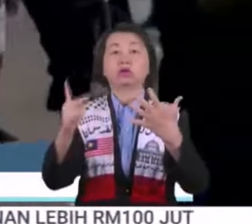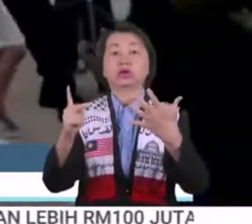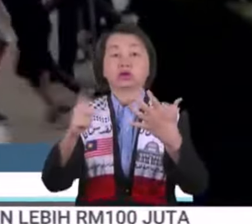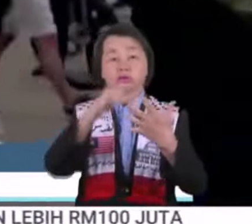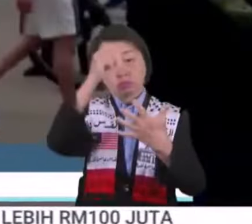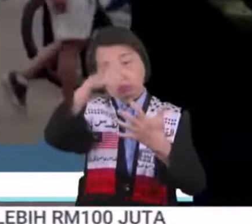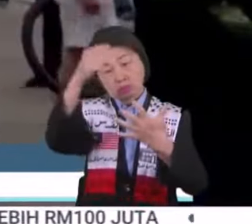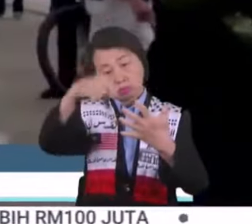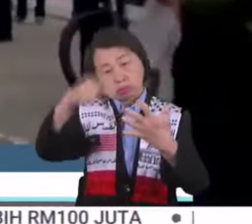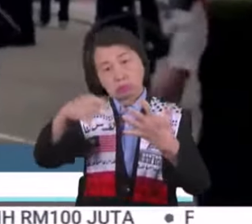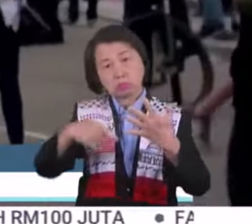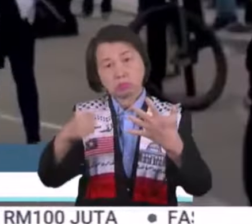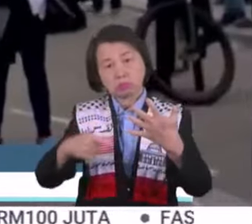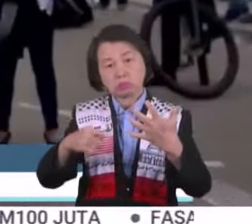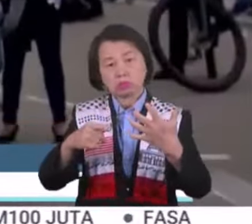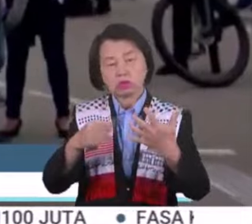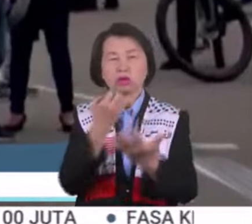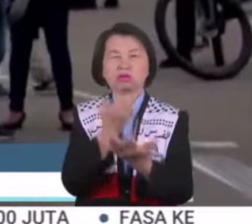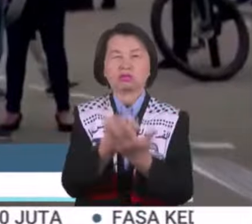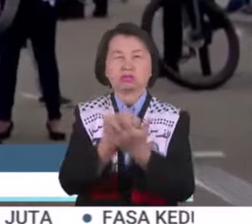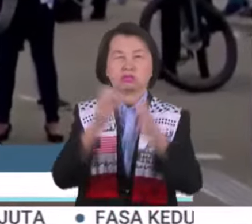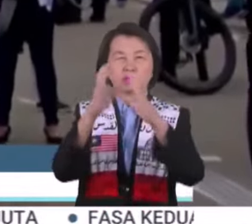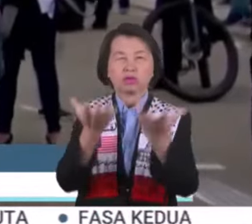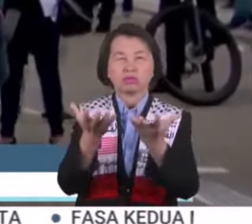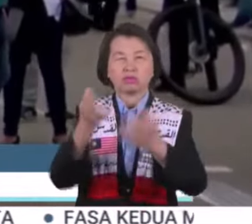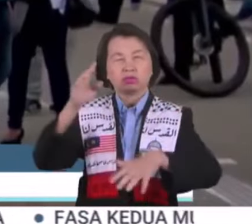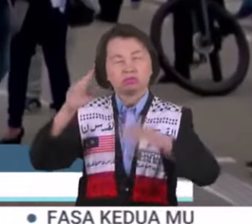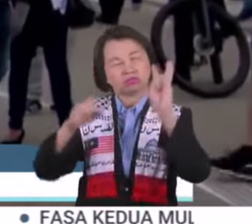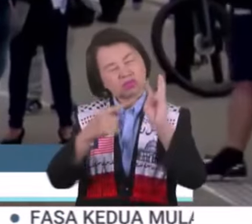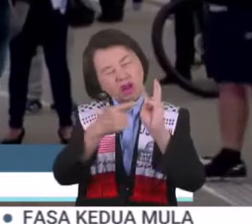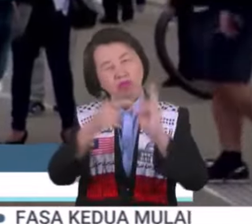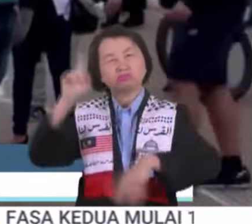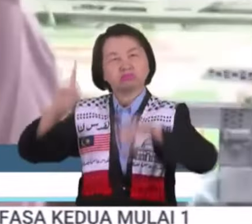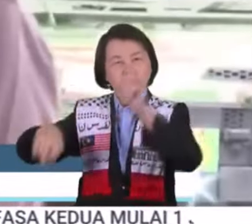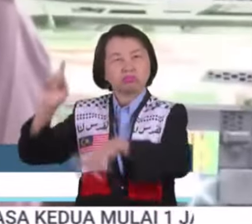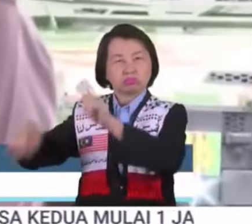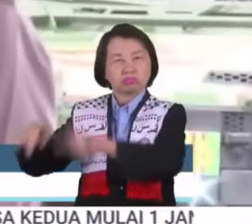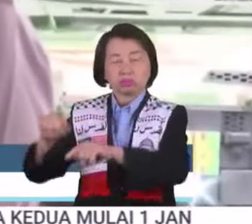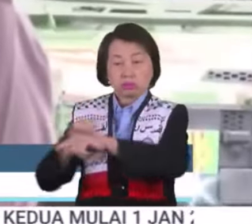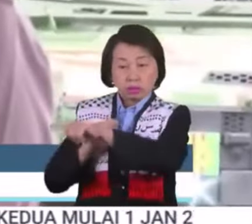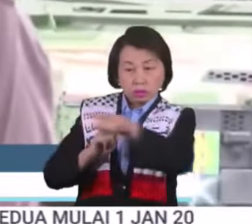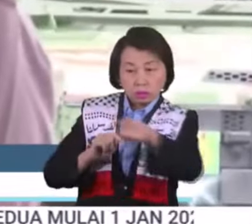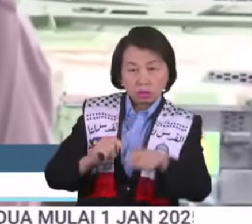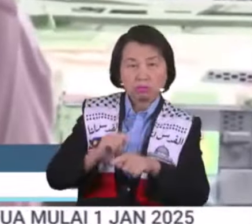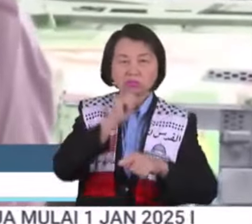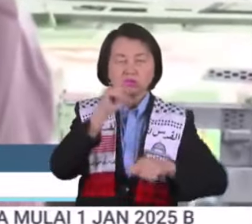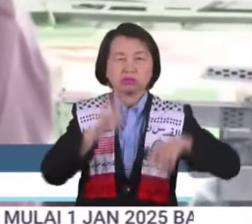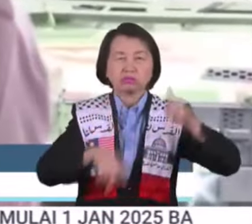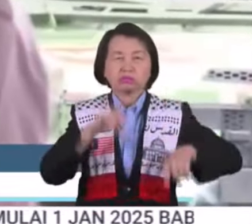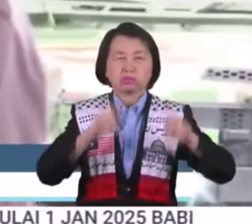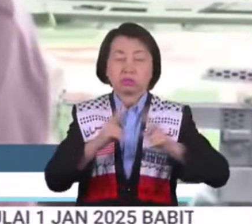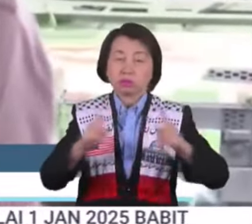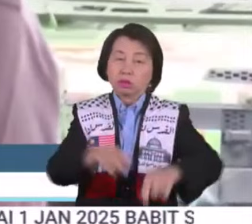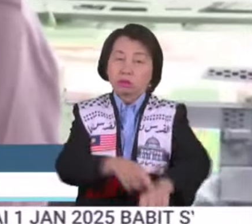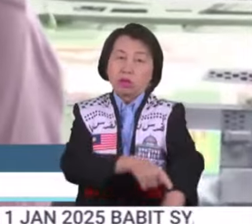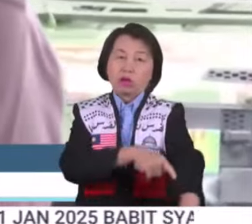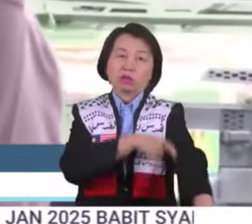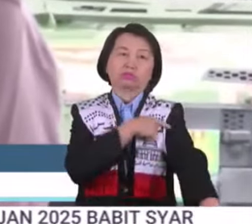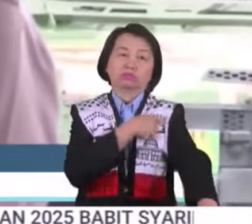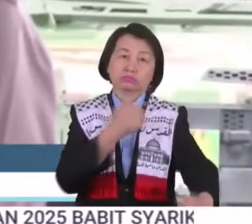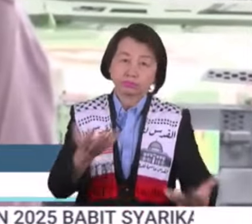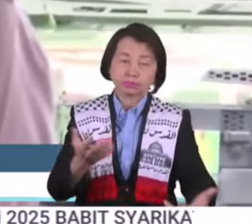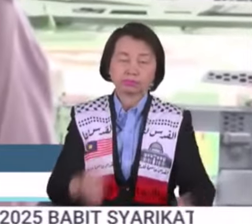Kingdom serta ekonomi global yang tidak menentu mewujudkan ketidaktentuan yang berpanjangan.